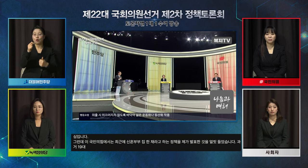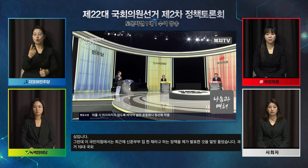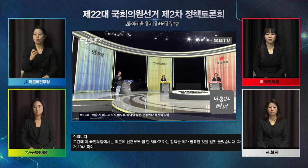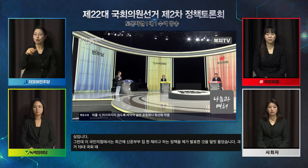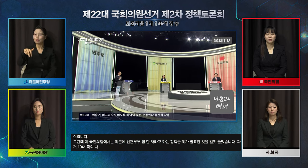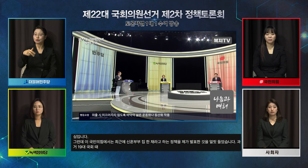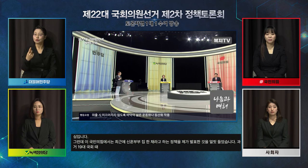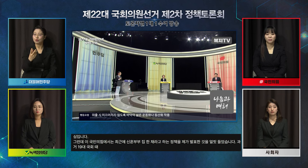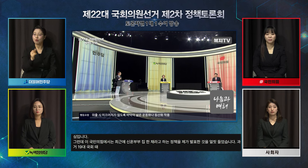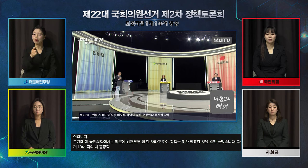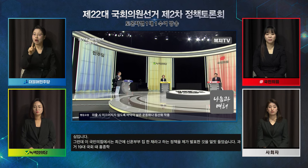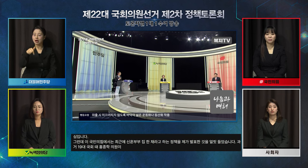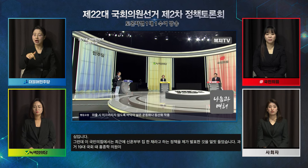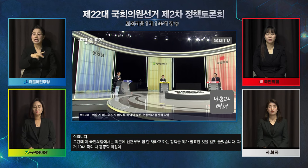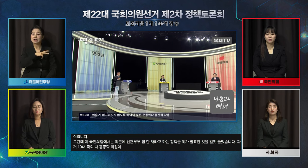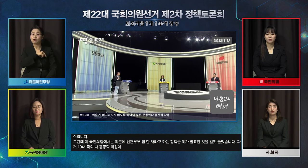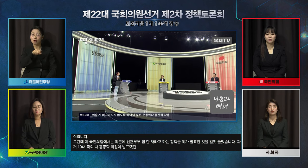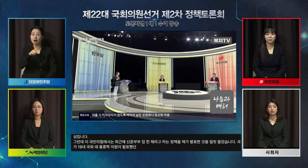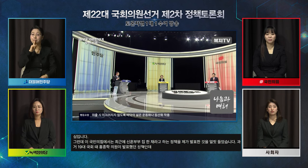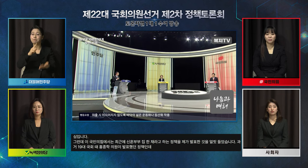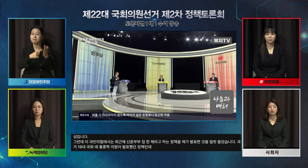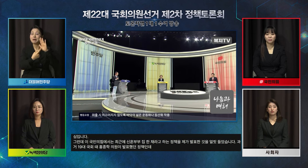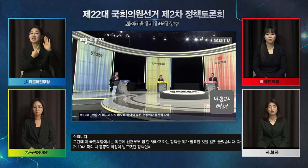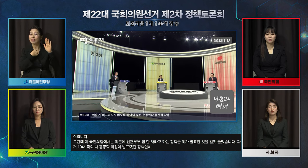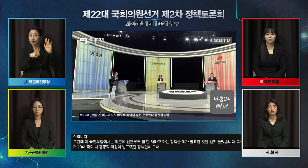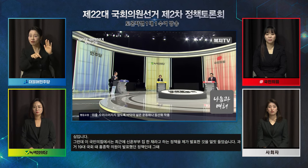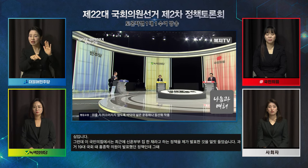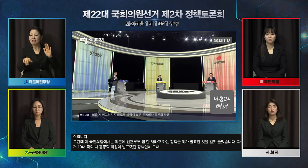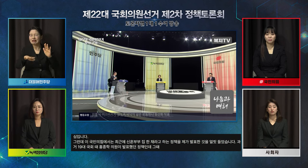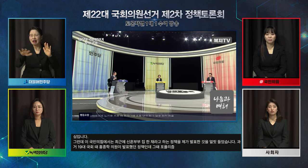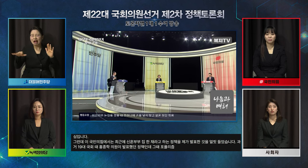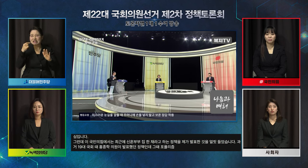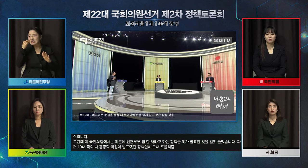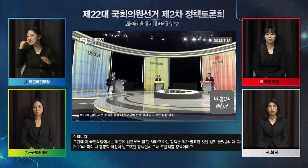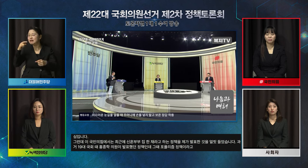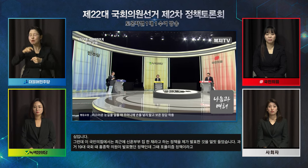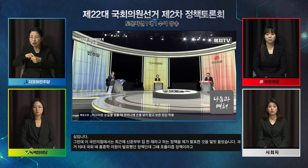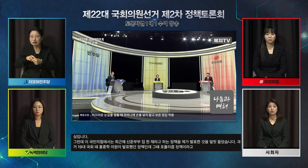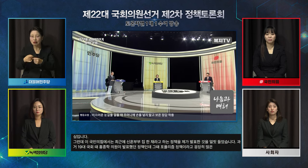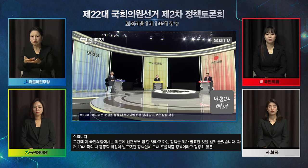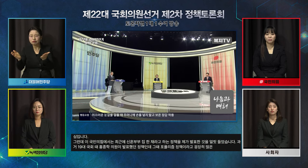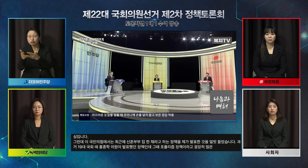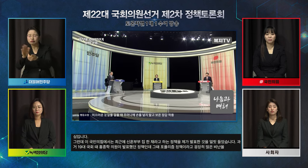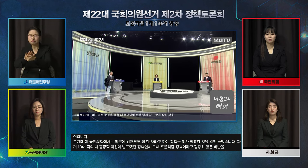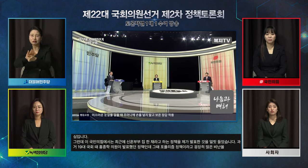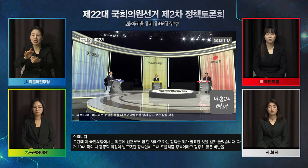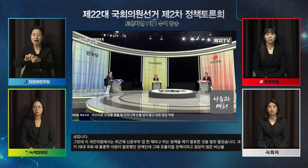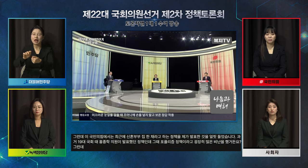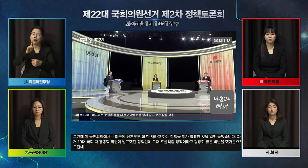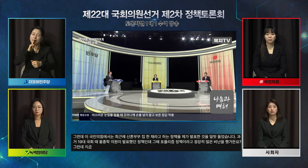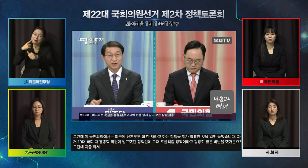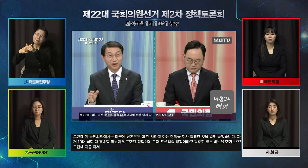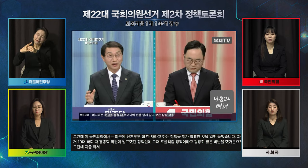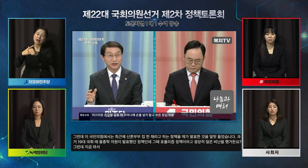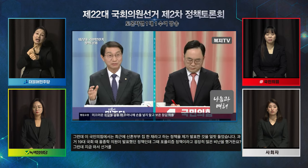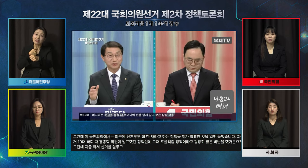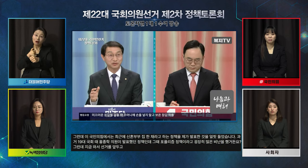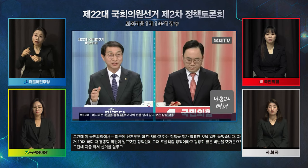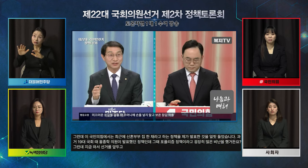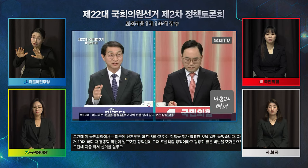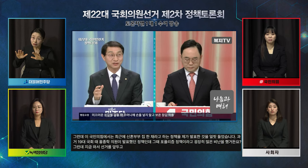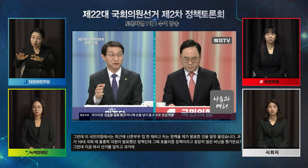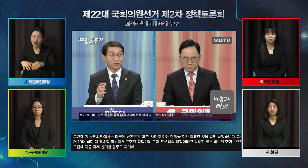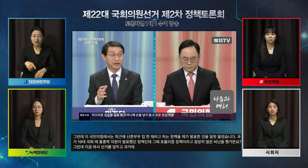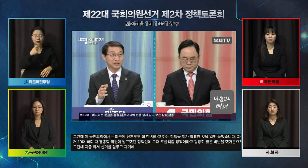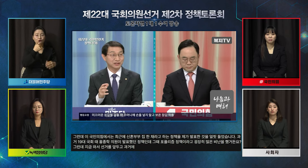의원이 발표했던 정책인데 그때 포퓰리즘 정책에서 굉장히 많은 비난을 했거든요. 그런데 지금 와서 선거를 앞두고 과거에